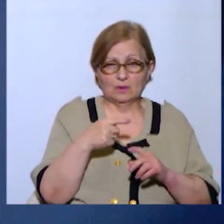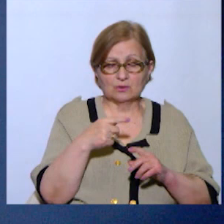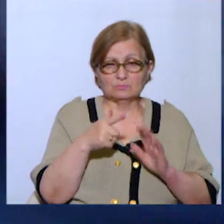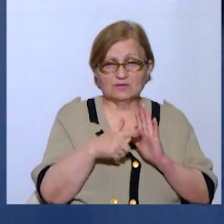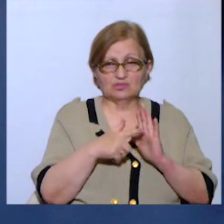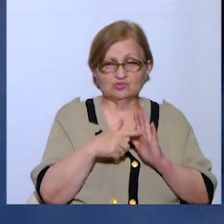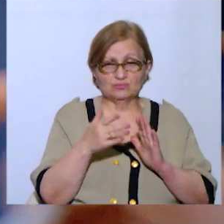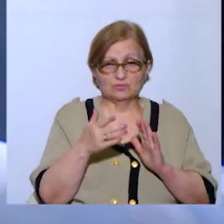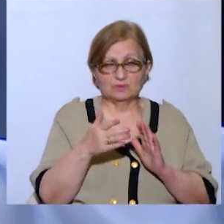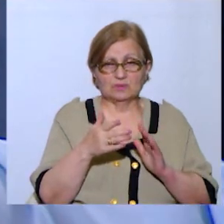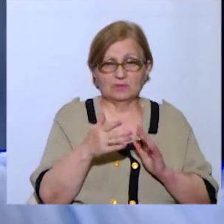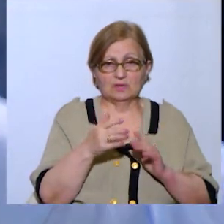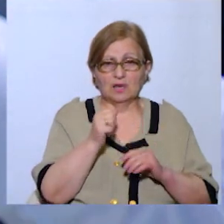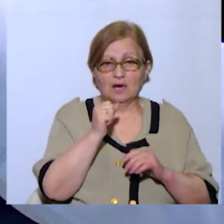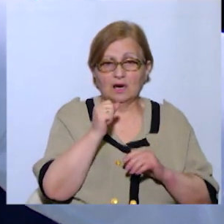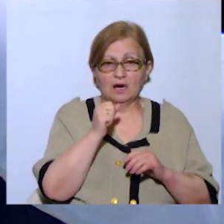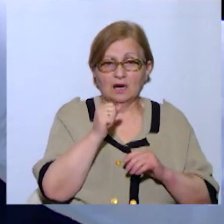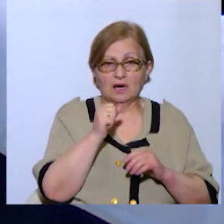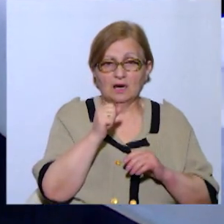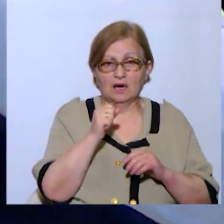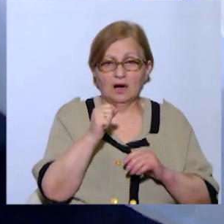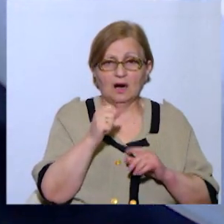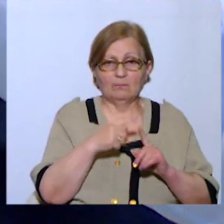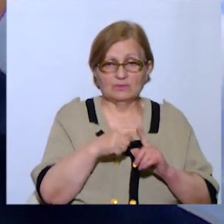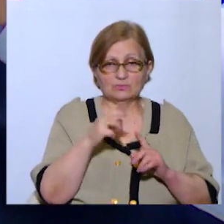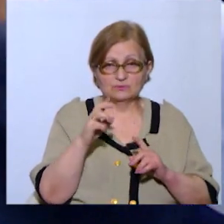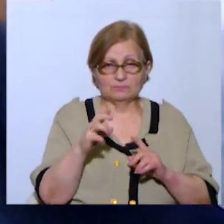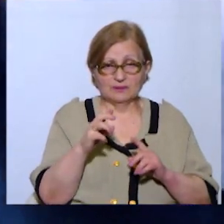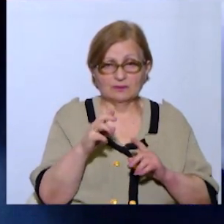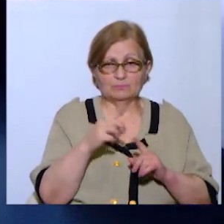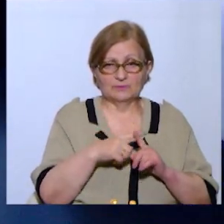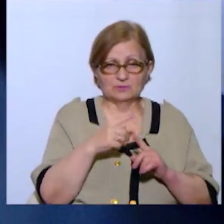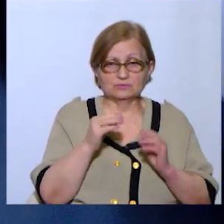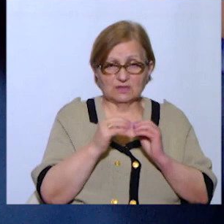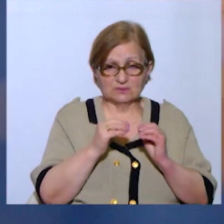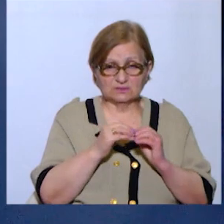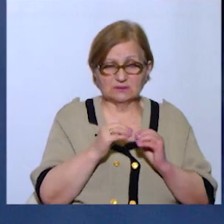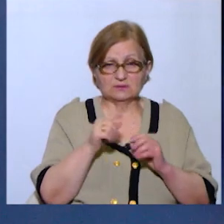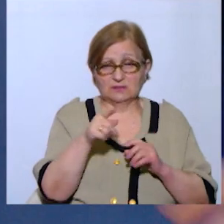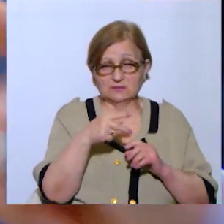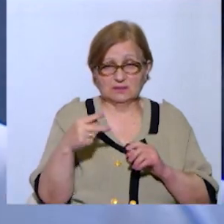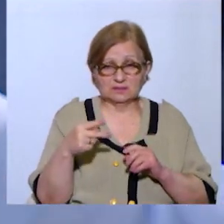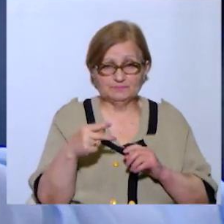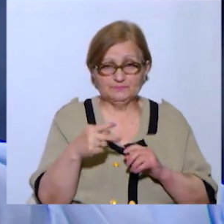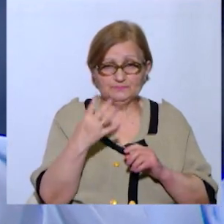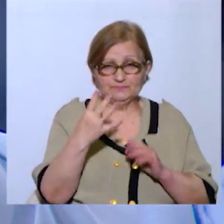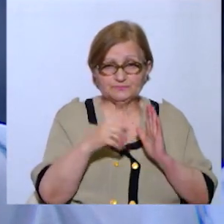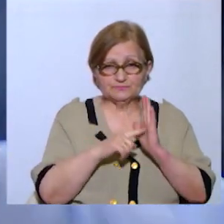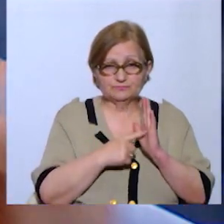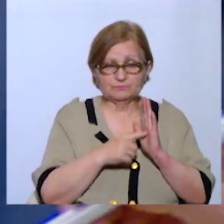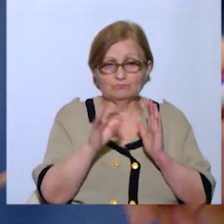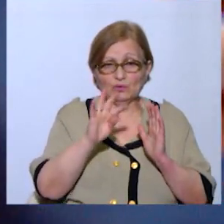2.7, ხოლო აქ მიიღება, რომ A პლუს B პლუს 10 ეს არის 4